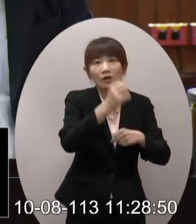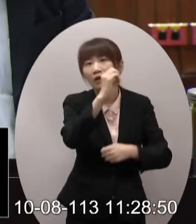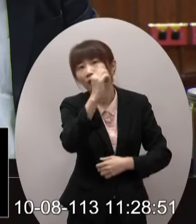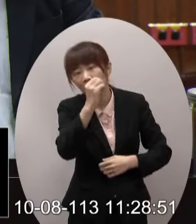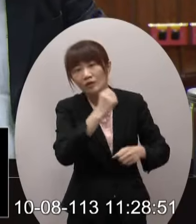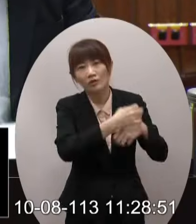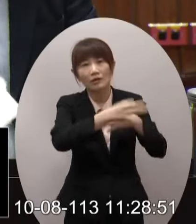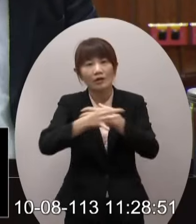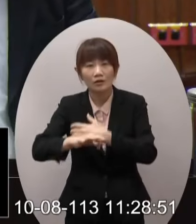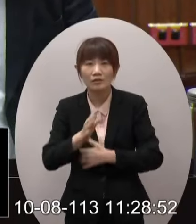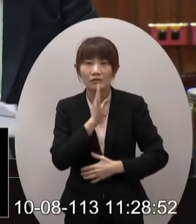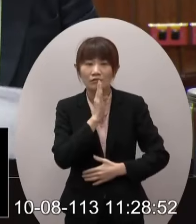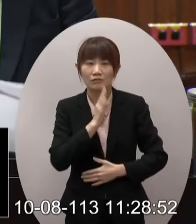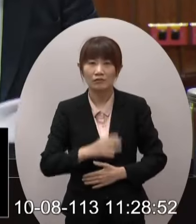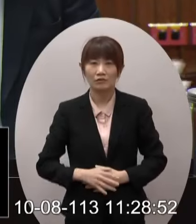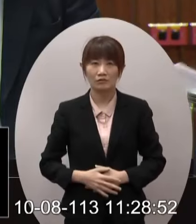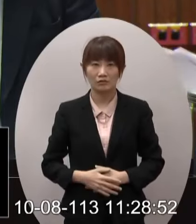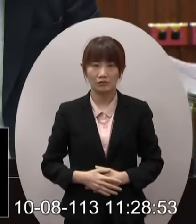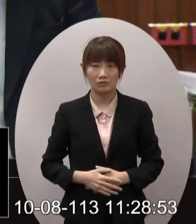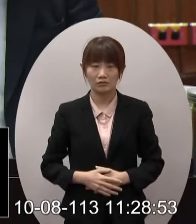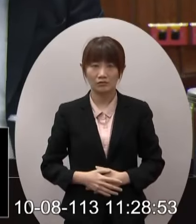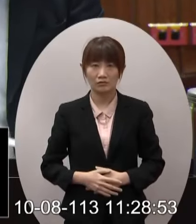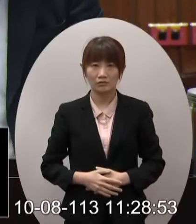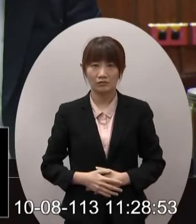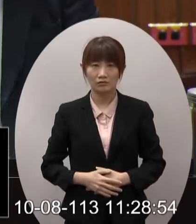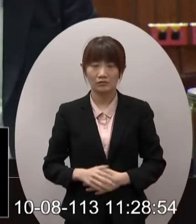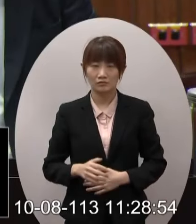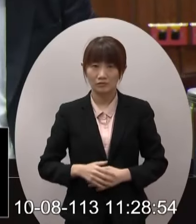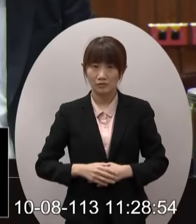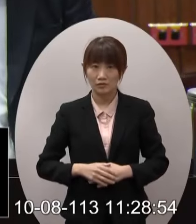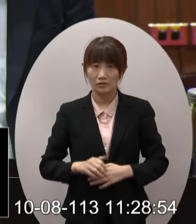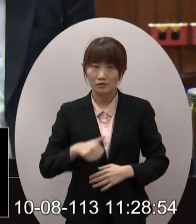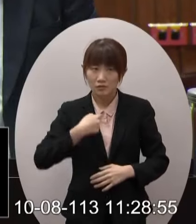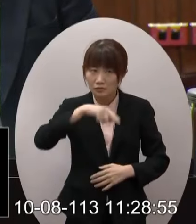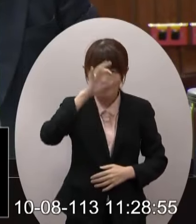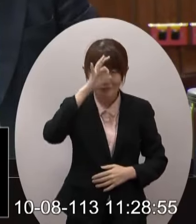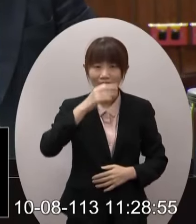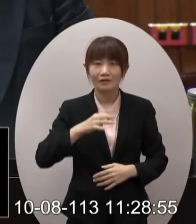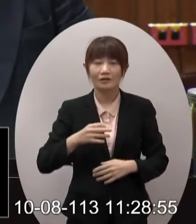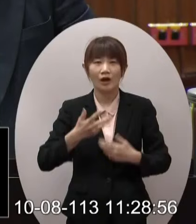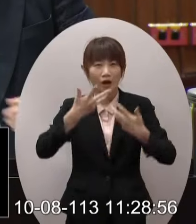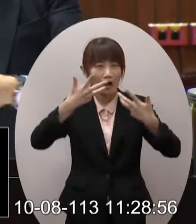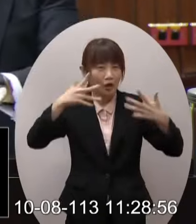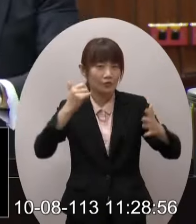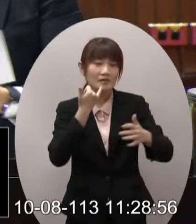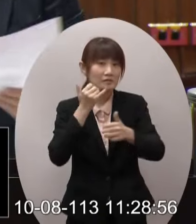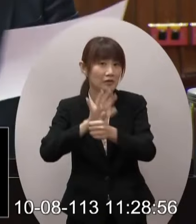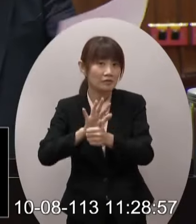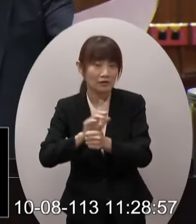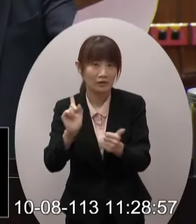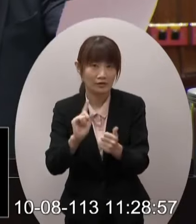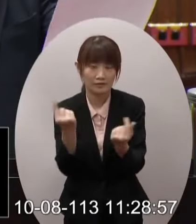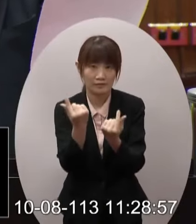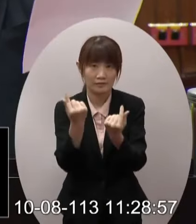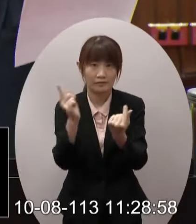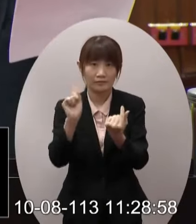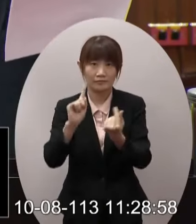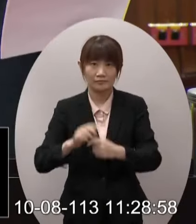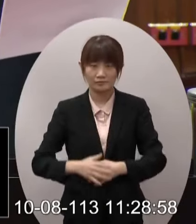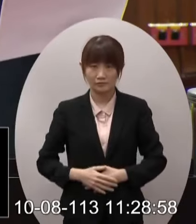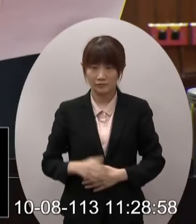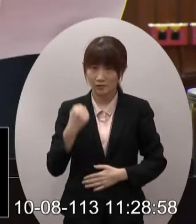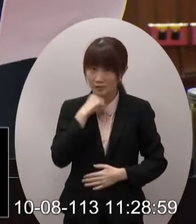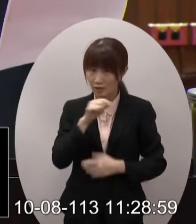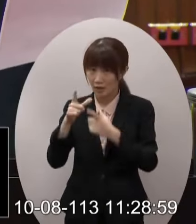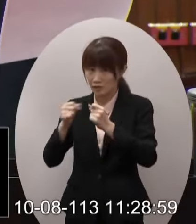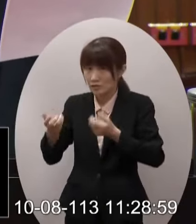结果，事实上我们很多可以用的，比方说 我们有跟台日交